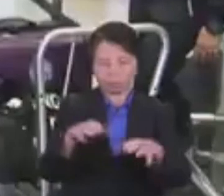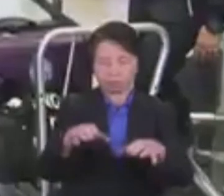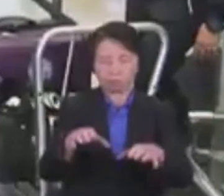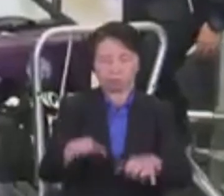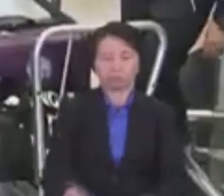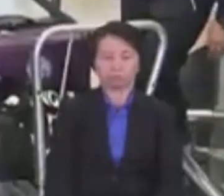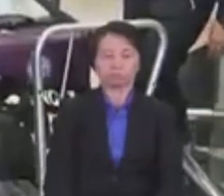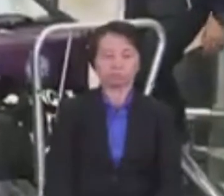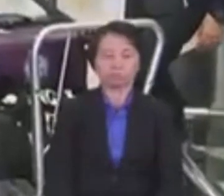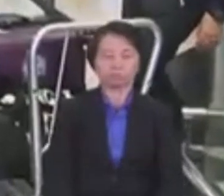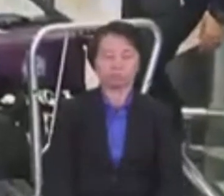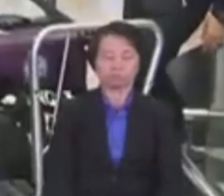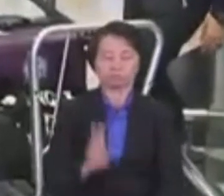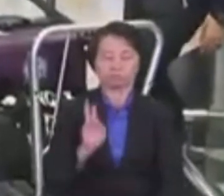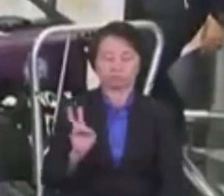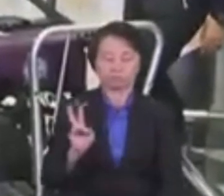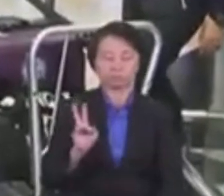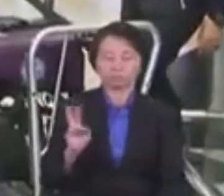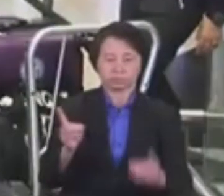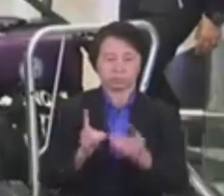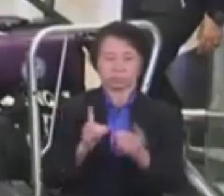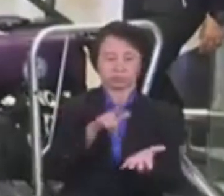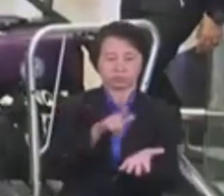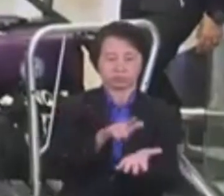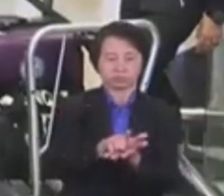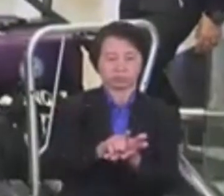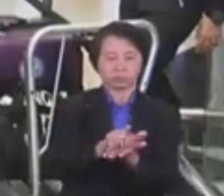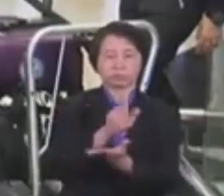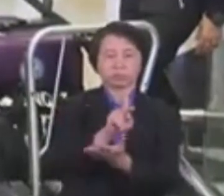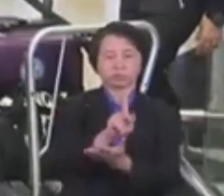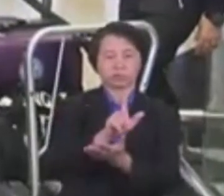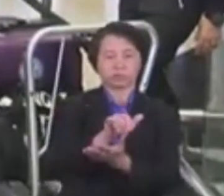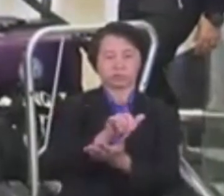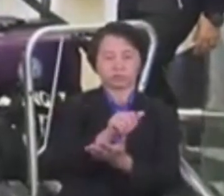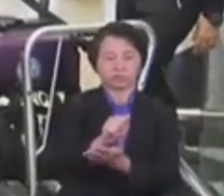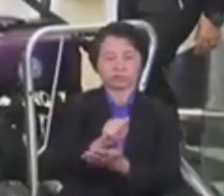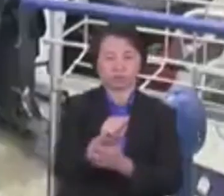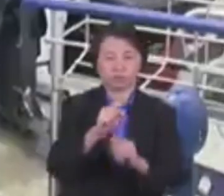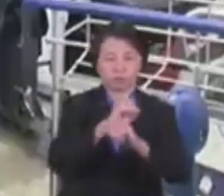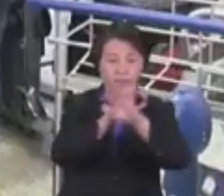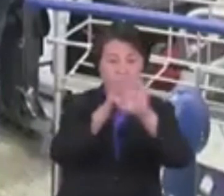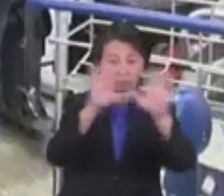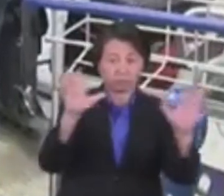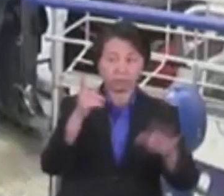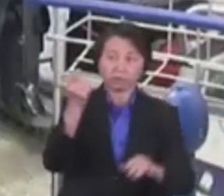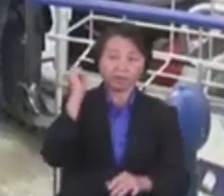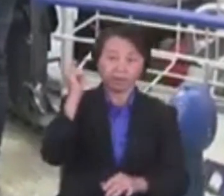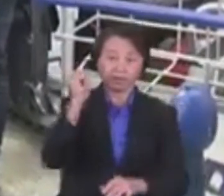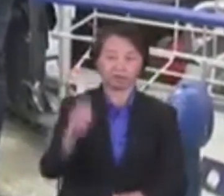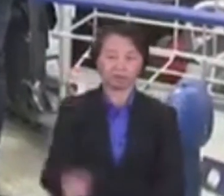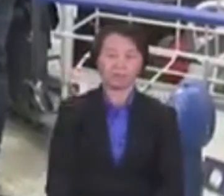buat kedua-duanya ditemui di lapangan terbang antarabangsa Kuala Lumpur yang tadi